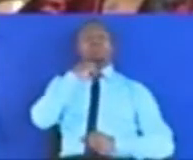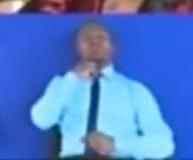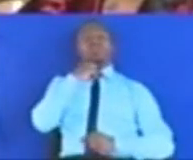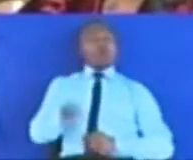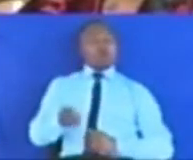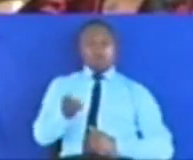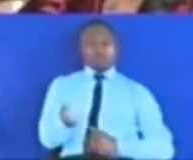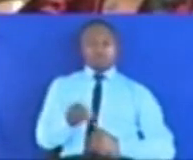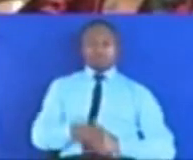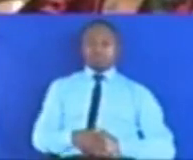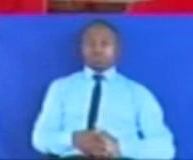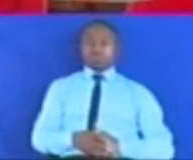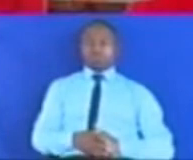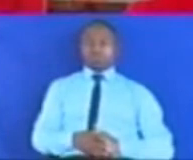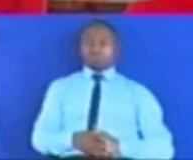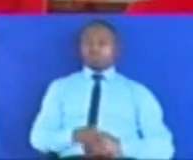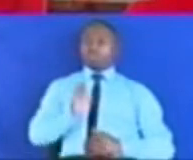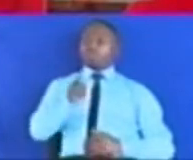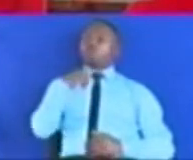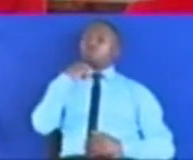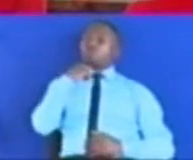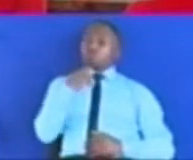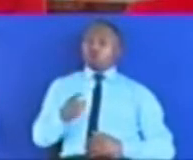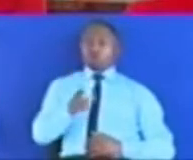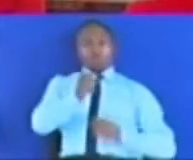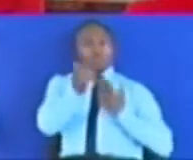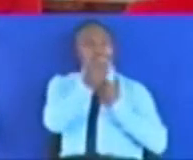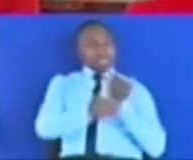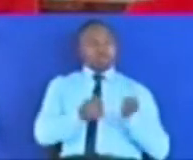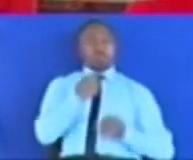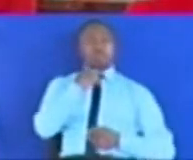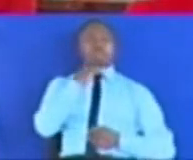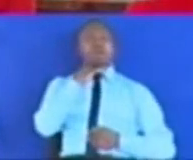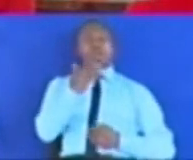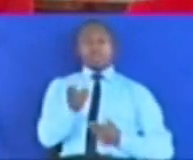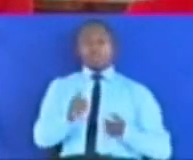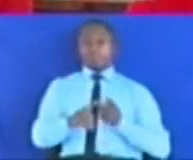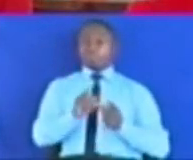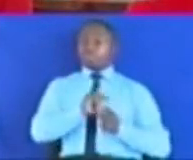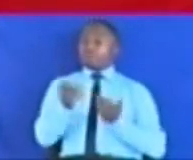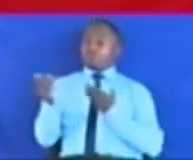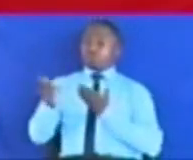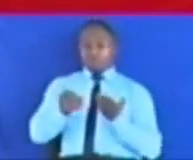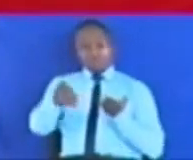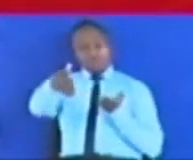Watanzania. Tutakuwa tunaogopea Watanzania, Mheshimiwa Spika.